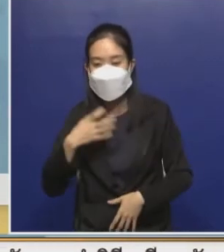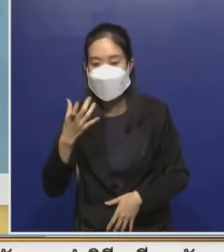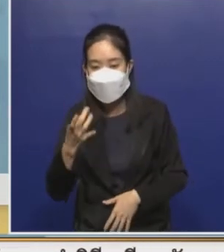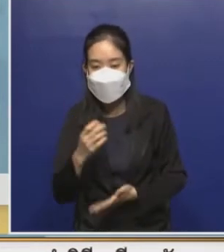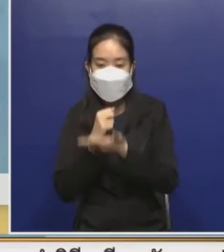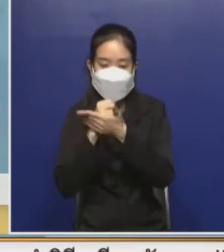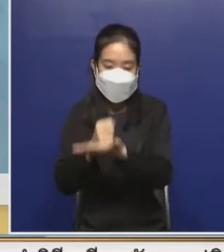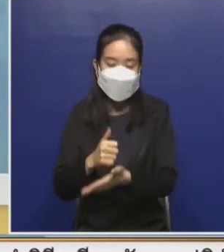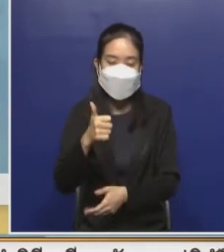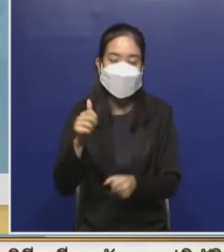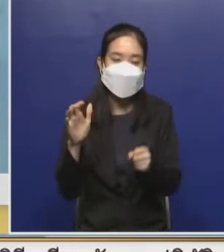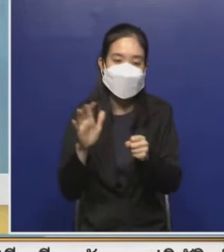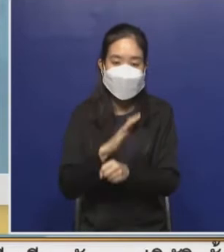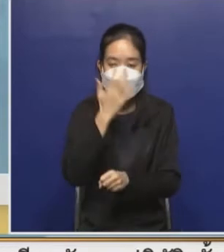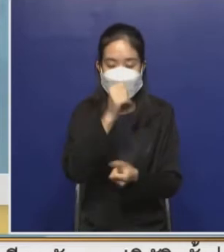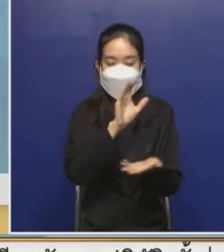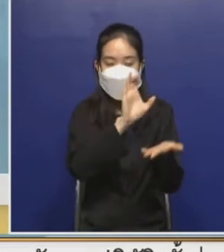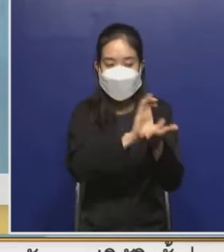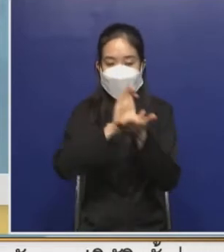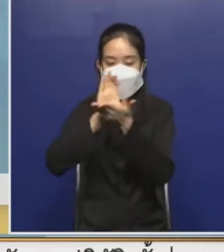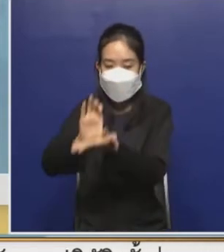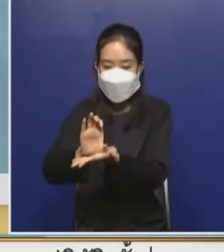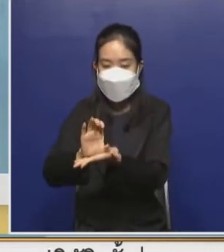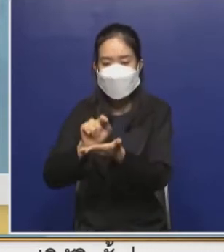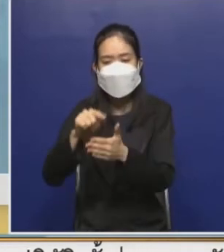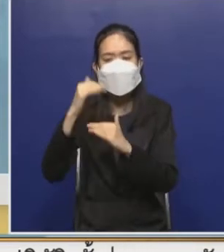เพรงบประมาณของเรามีจำกดมาก